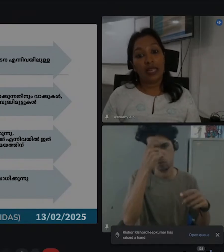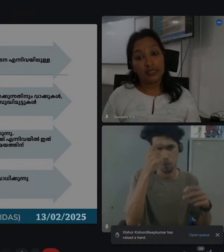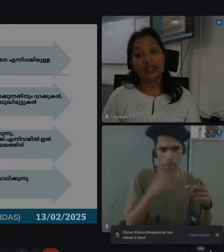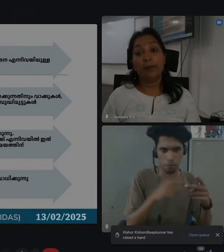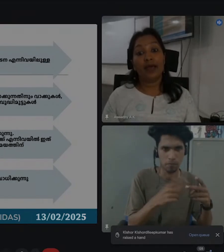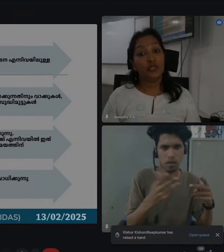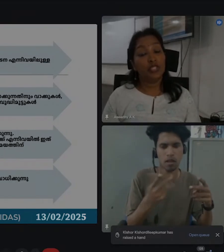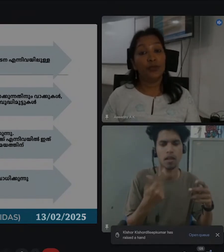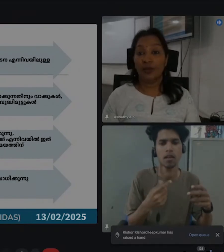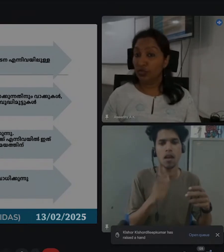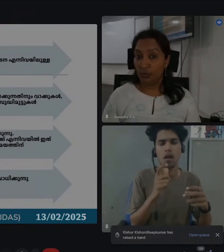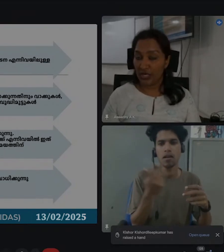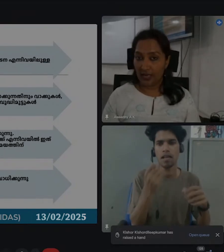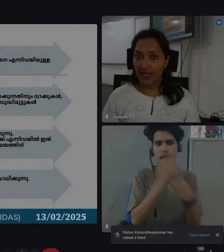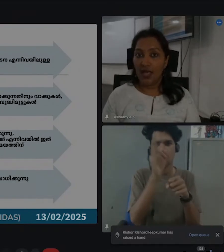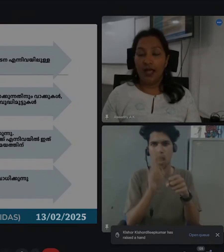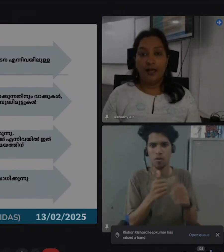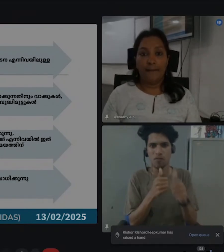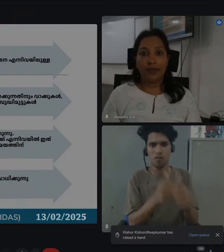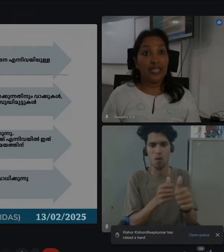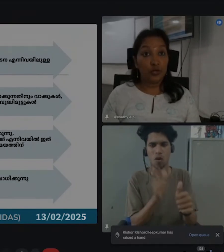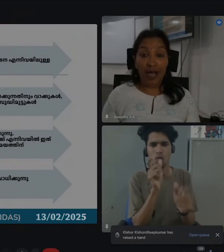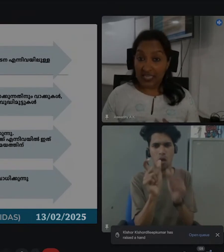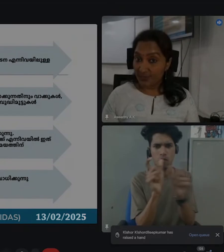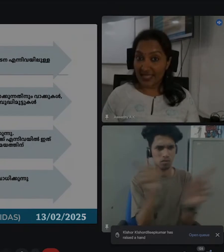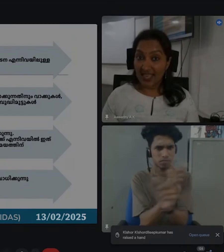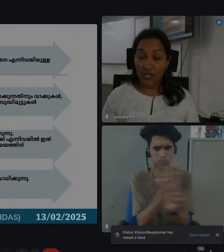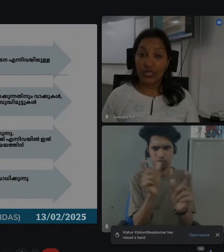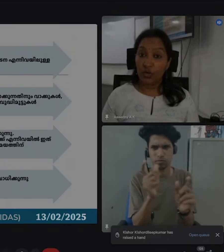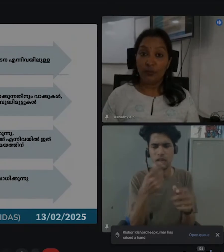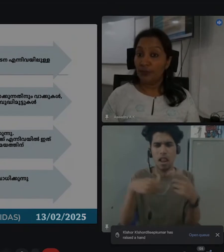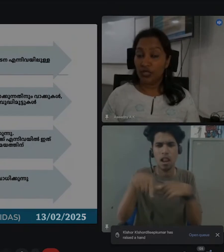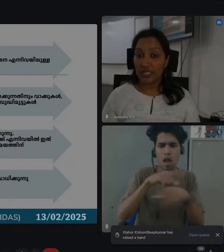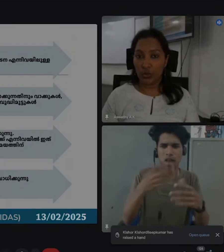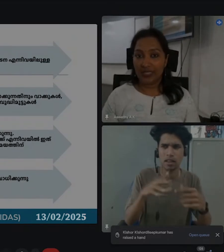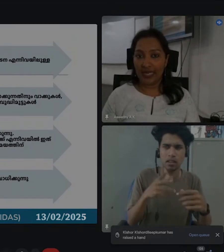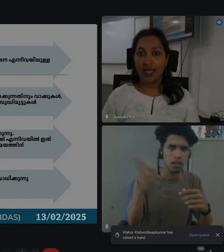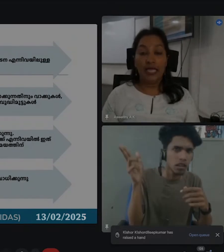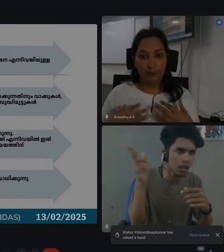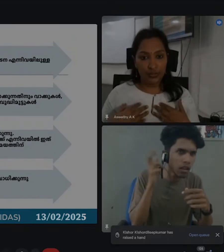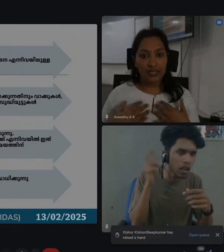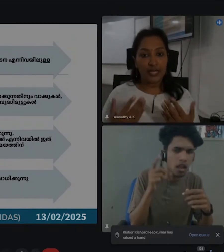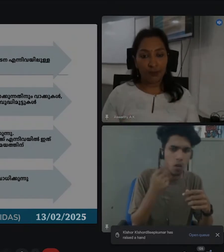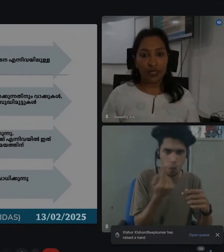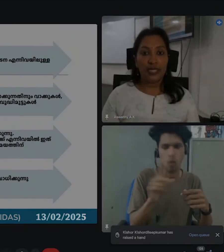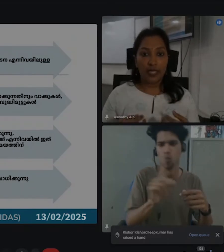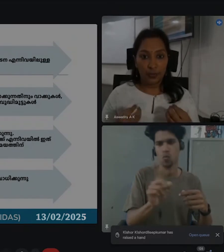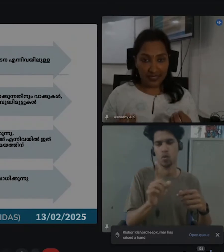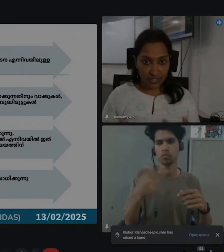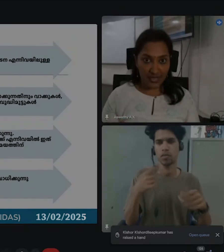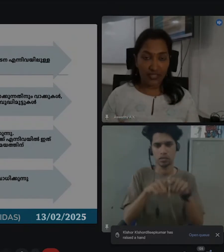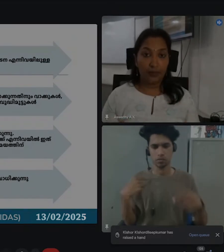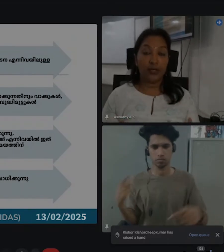വാക്കുകൾ അർത്ഥവത്തായി പറയുന്നതിനുമുള്ള ബുദ്ധിമുട്ടുകളാണ്. അതായത് ഒരു ഭാഷ മനസ്സിലാക്കുന്നതിനുള്ള ബുദ്ധിമുട്ട് എന്നുള്ളതല്ല. ഇപ്പൊ ഞാൻ നിങ്ങളുടെ മുന്നിൽ ഈ